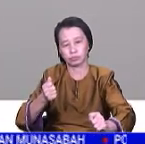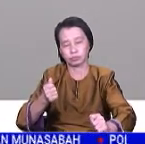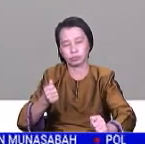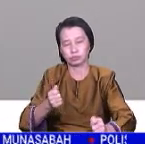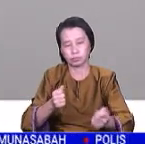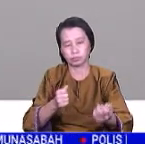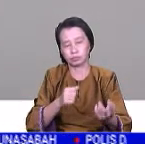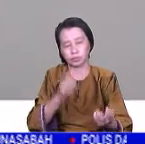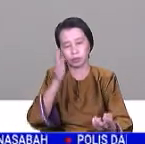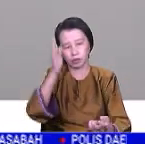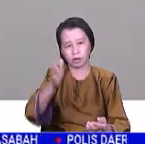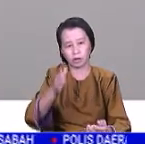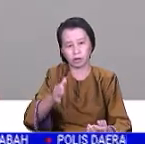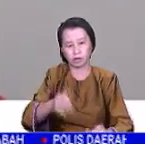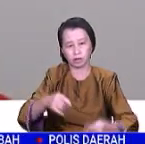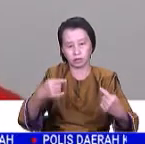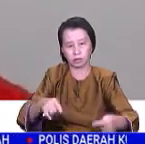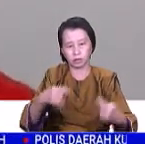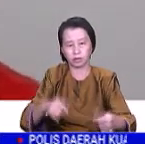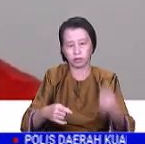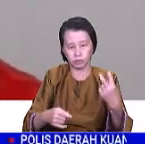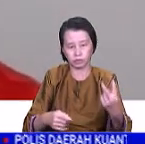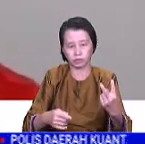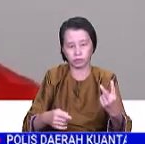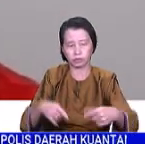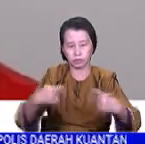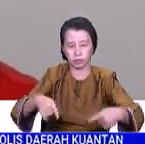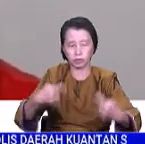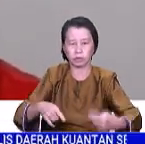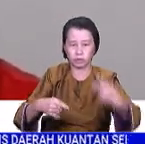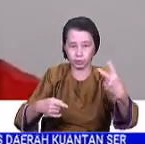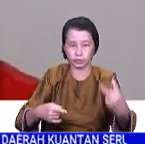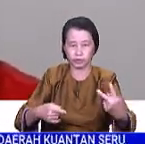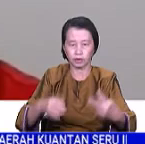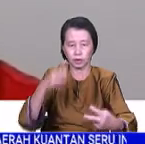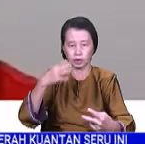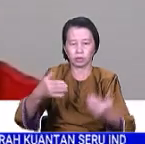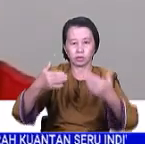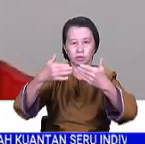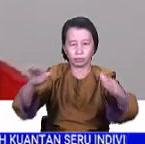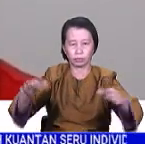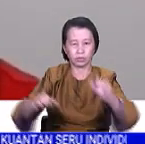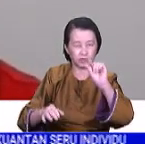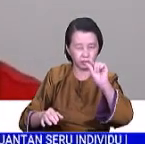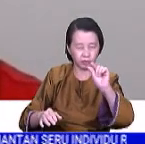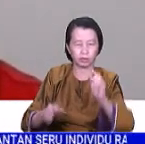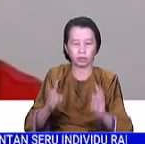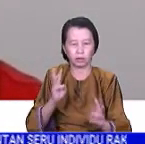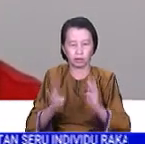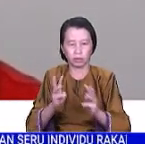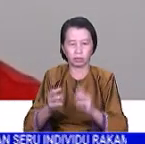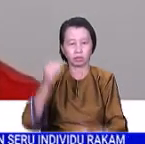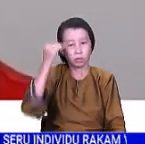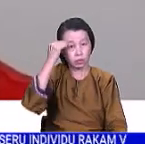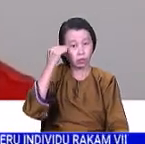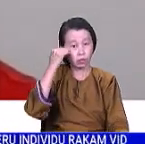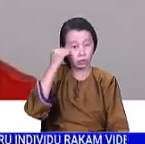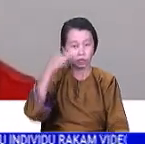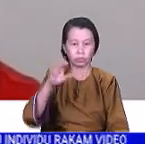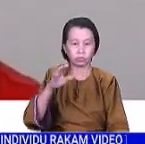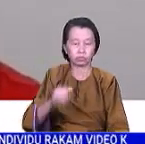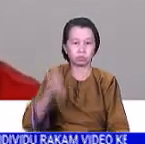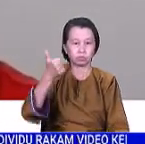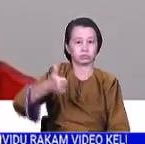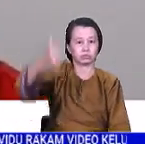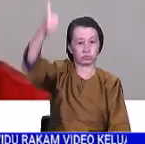Dia akan bertanding secara dual. Ini bertanding secara dual ni dia agak terbuka sedikit. Walaupun Korea telah